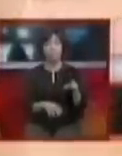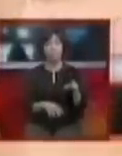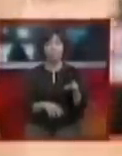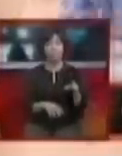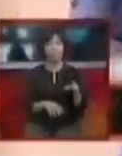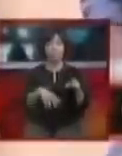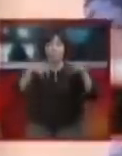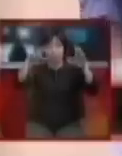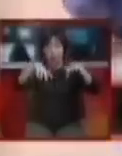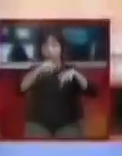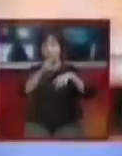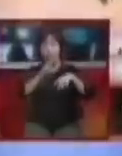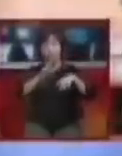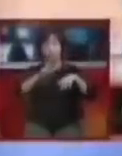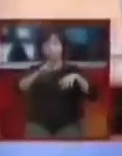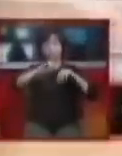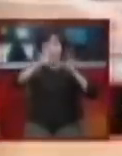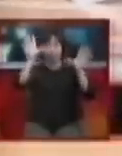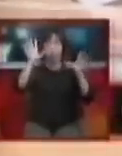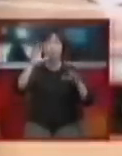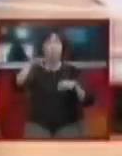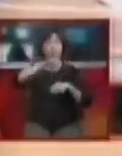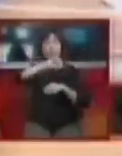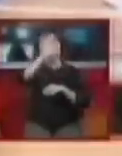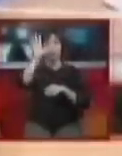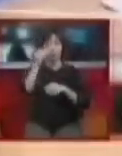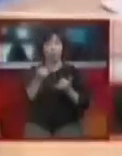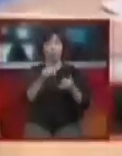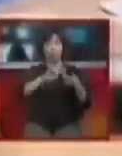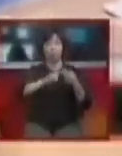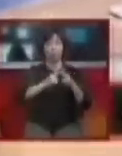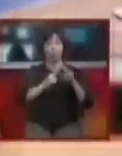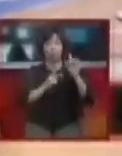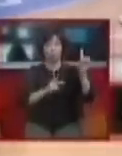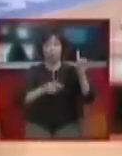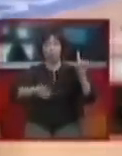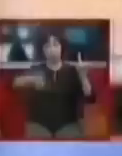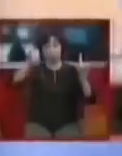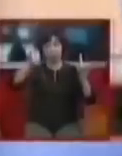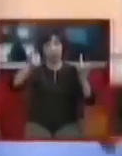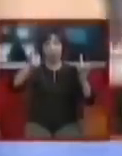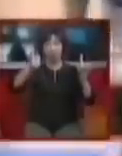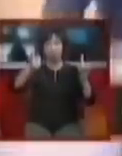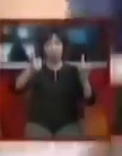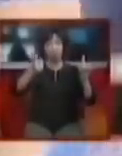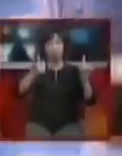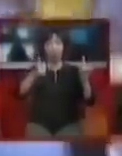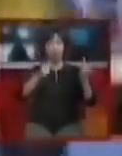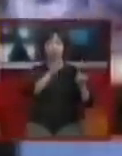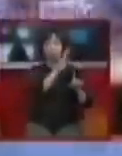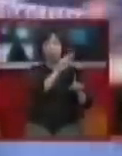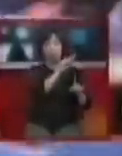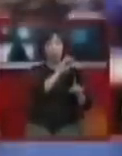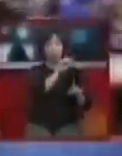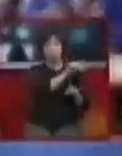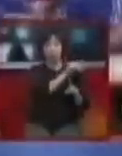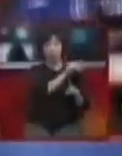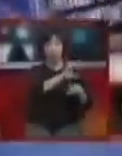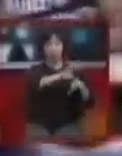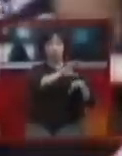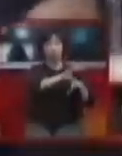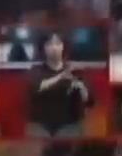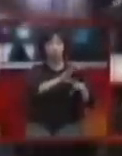Rain or shine, nakapuntos kontra Bimeg Llamados sa Game 1 ng PBA Finals. Bimeg coach na si Tim